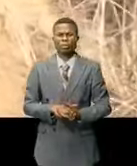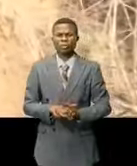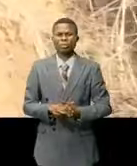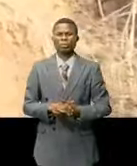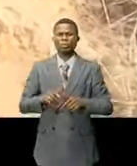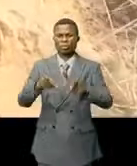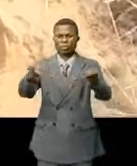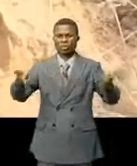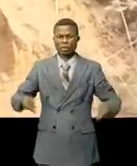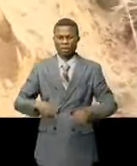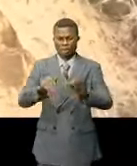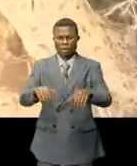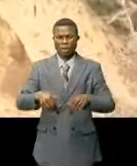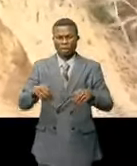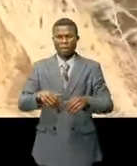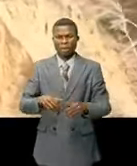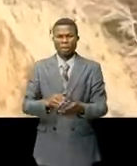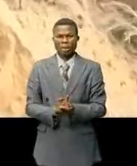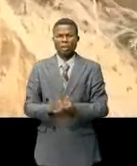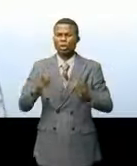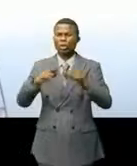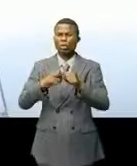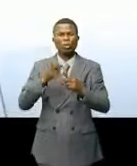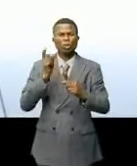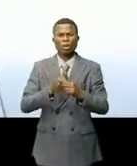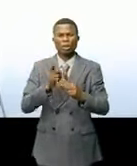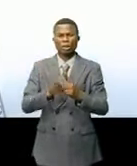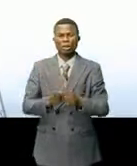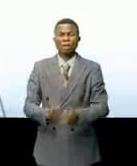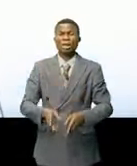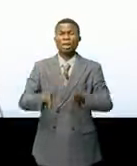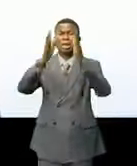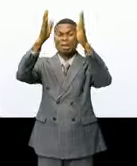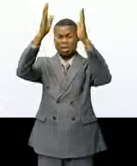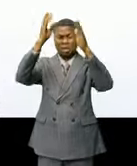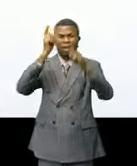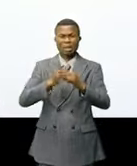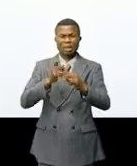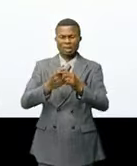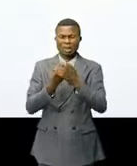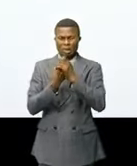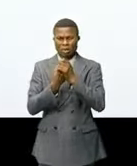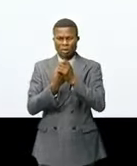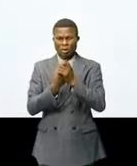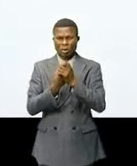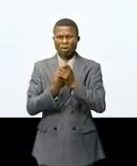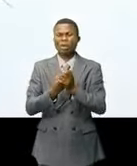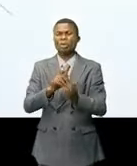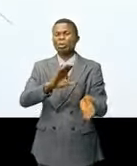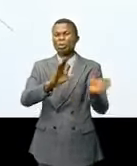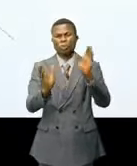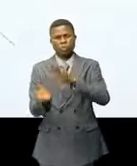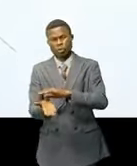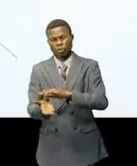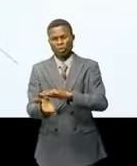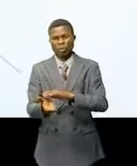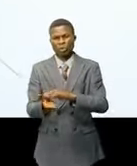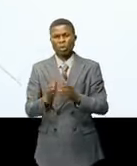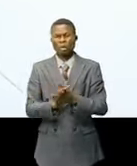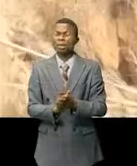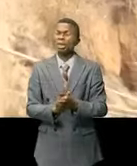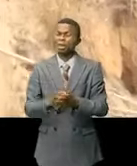de Bukangalonzo sous menace de la rupture de l'électricité. Le pylône d'ancrage de la SNEL qui alimente ce parc agricole avoisine une érosion qui